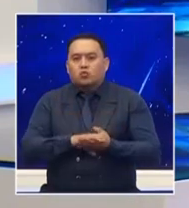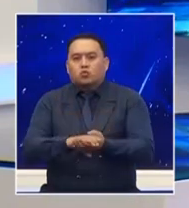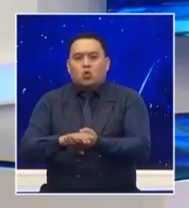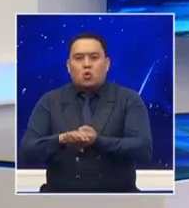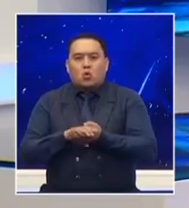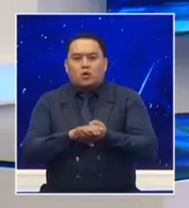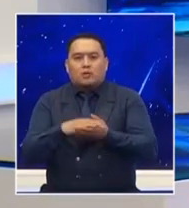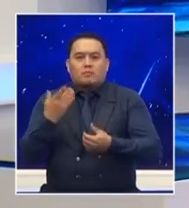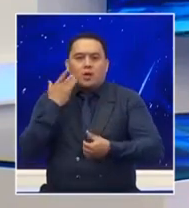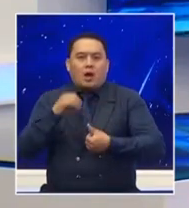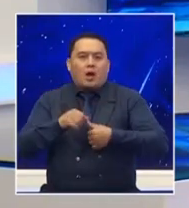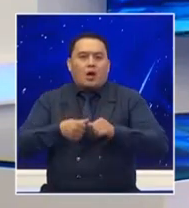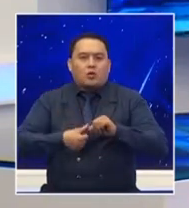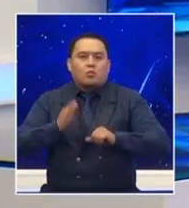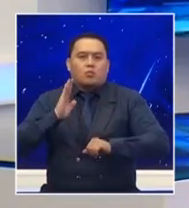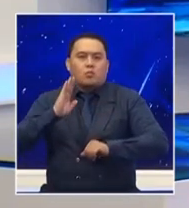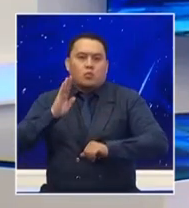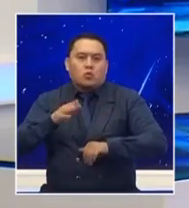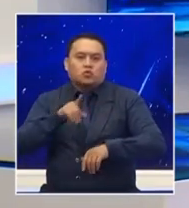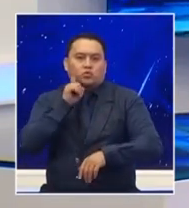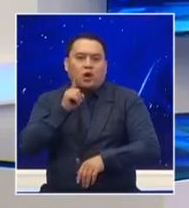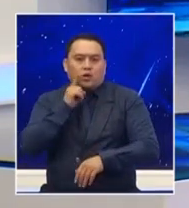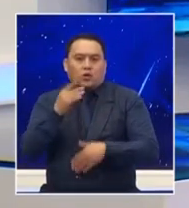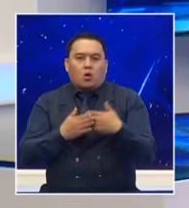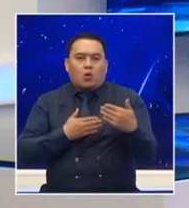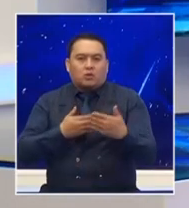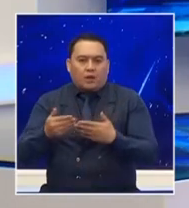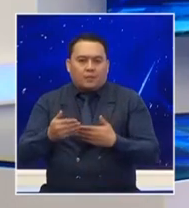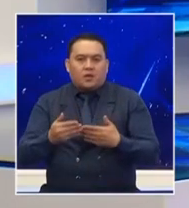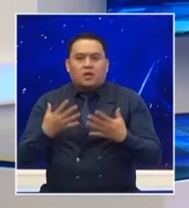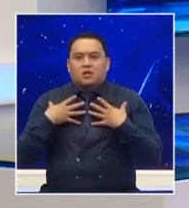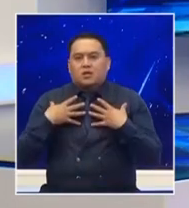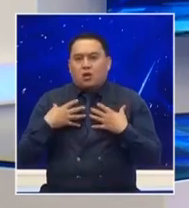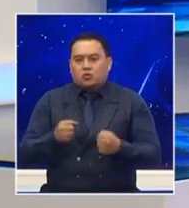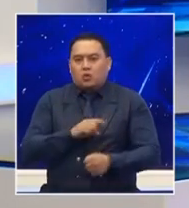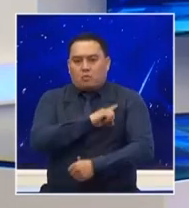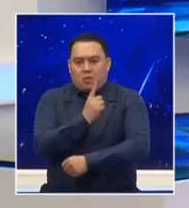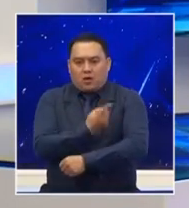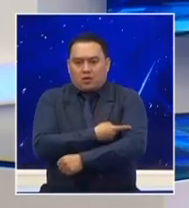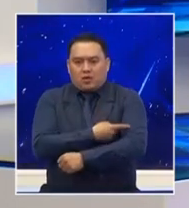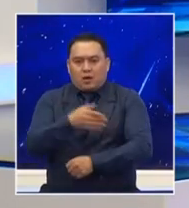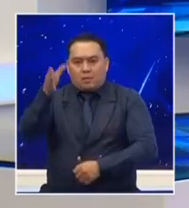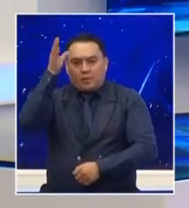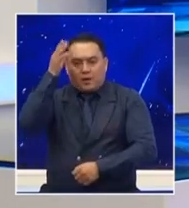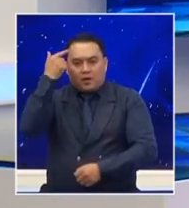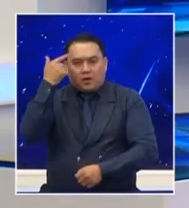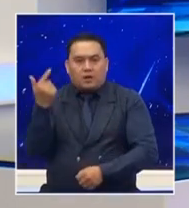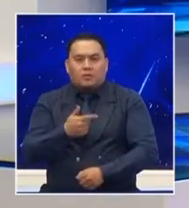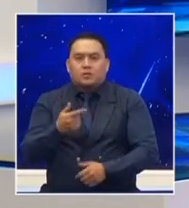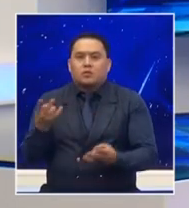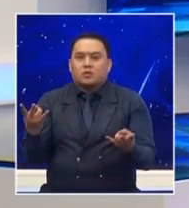тұғырлы, елдігіміз мәңгі болуы ел ертеңі жастардың қолында. Ал ол үшін денсаулық мықты, білім күшті болу